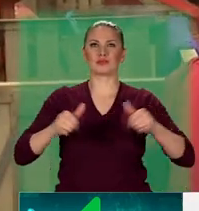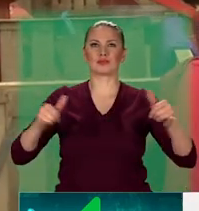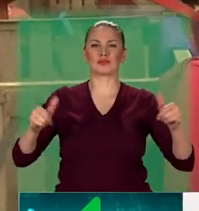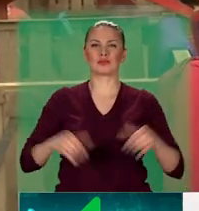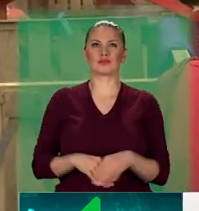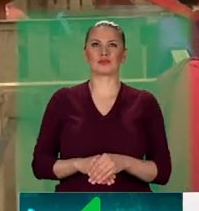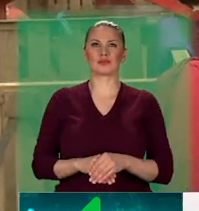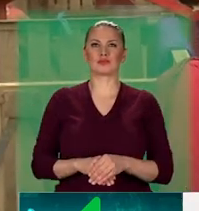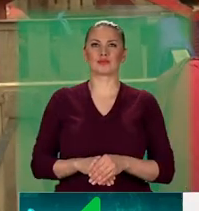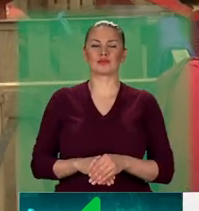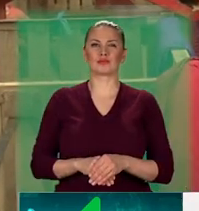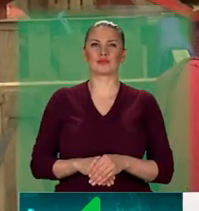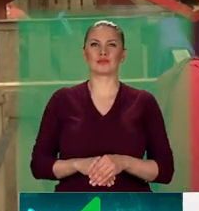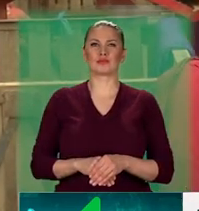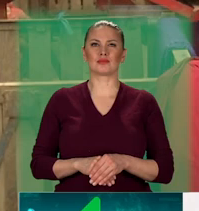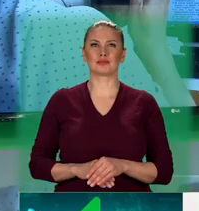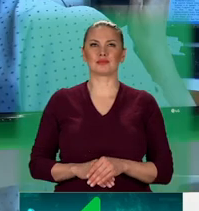Сергей Салихов, телекомпания ОТВ.